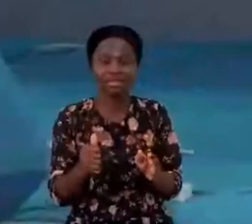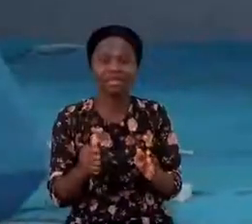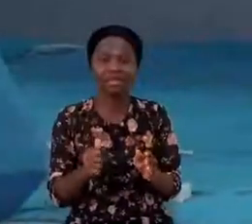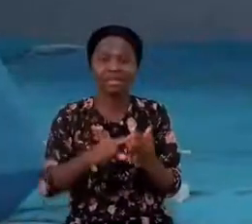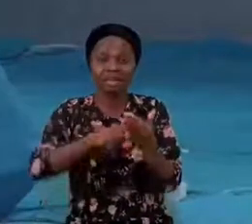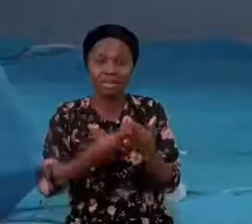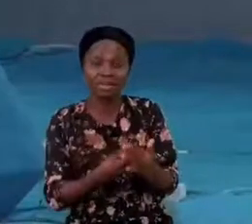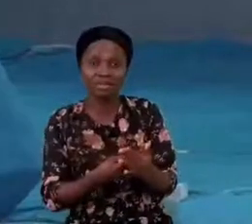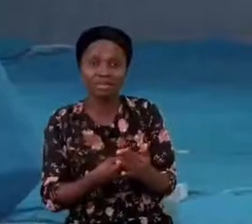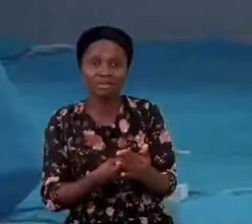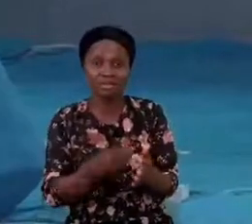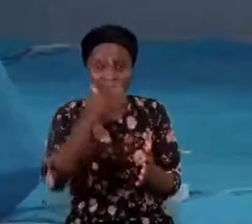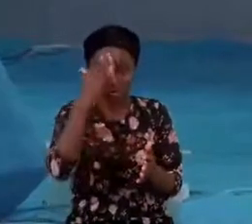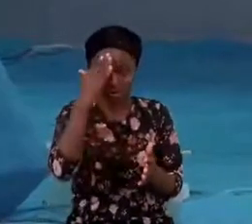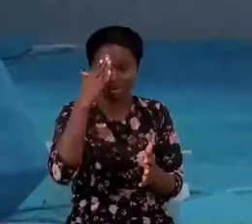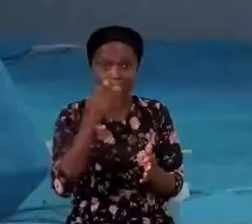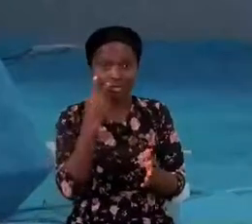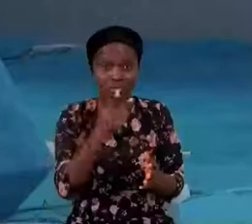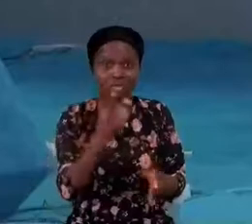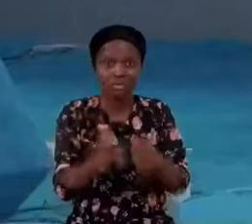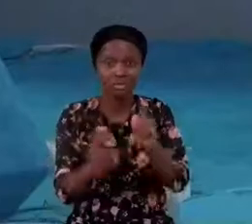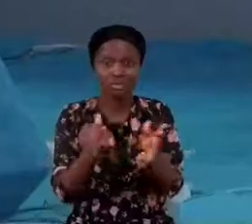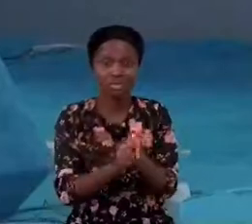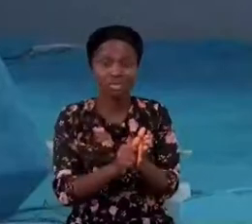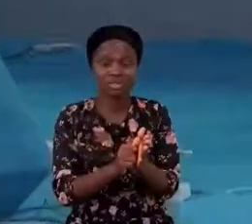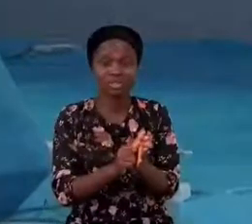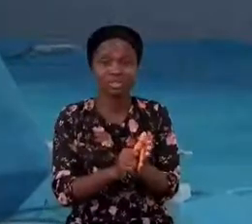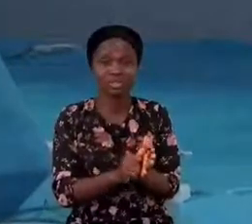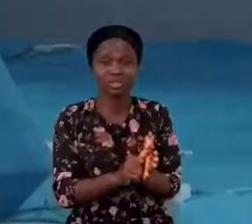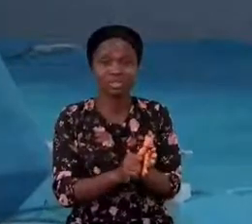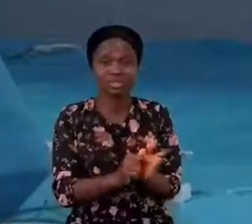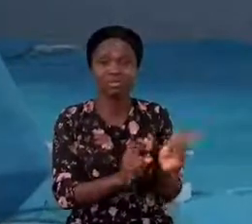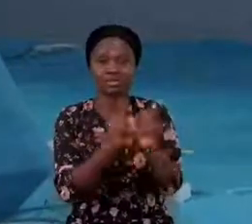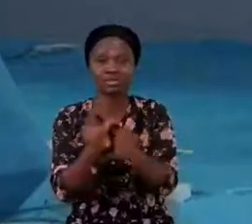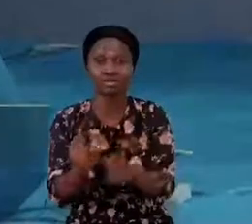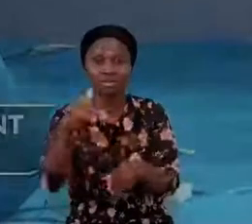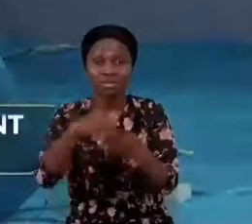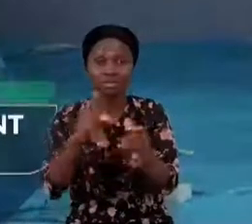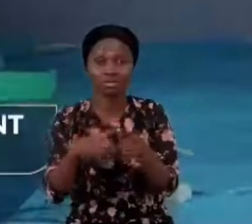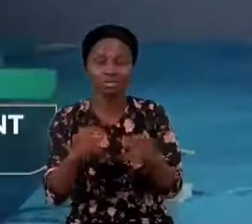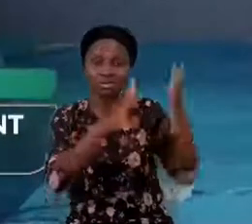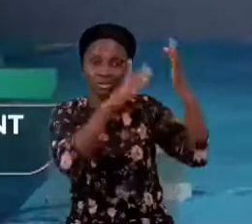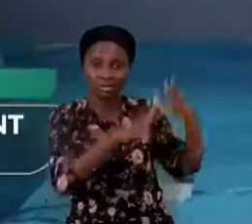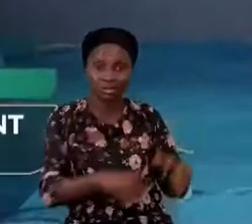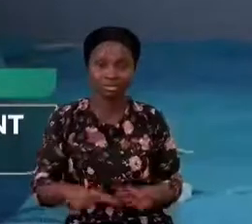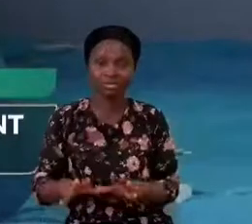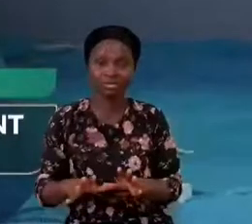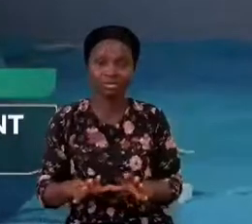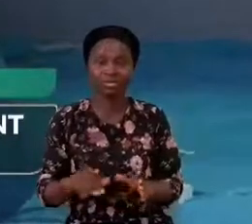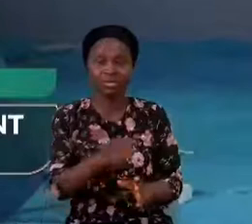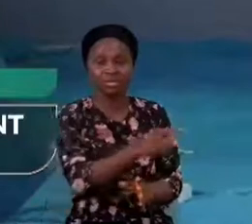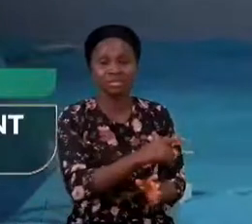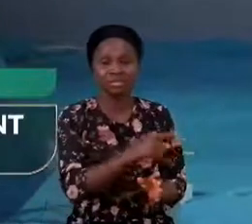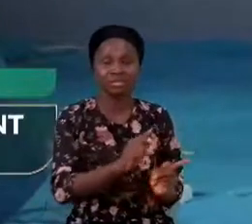Ils vont sur cette planche-là et ils sautillent sur la planche. Et sur la planche, voyez que la